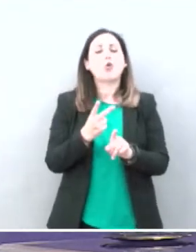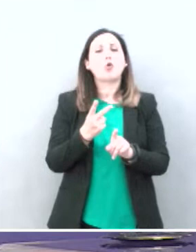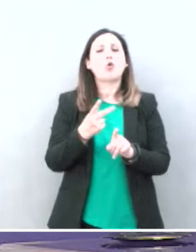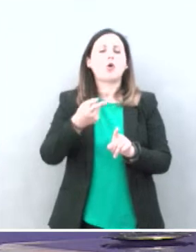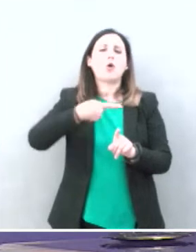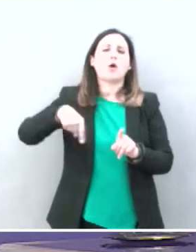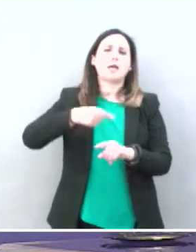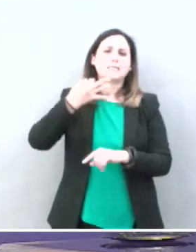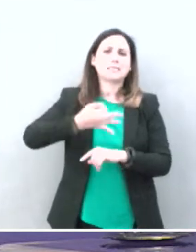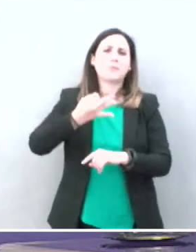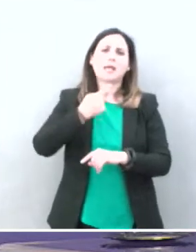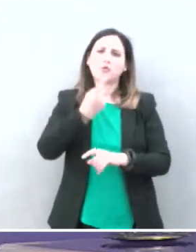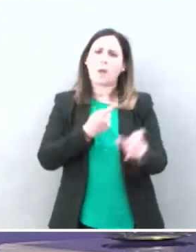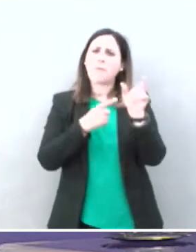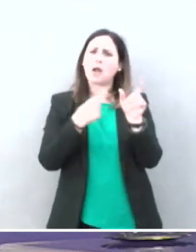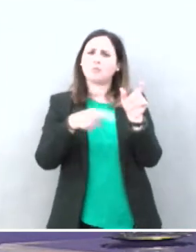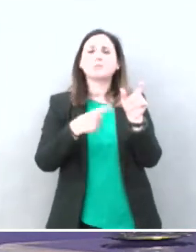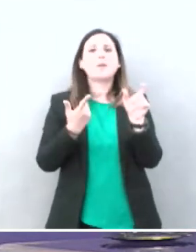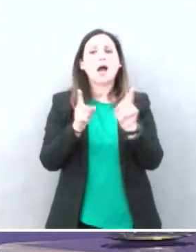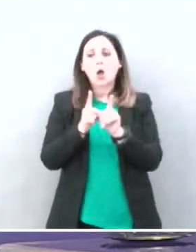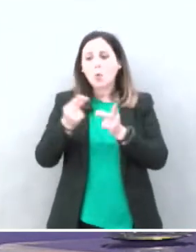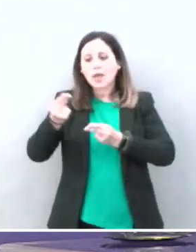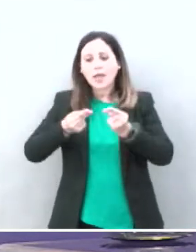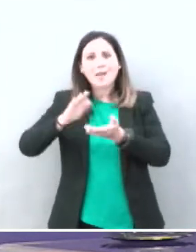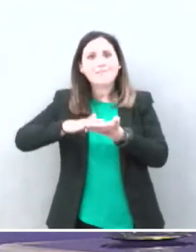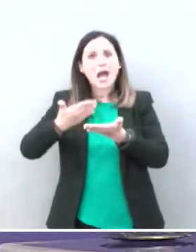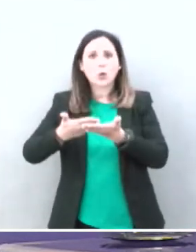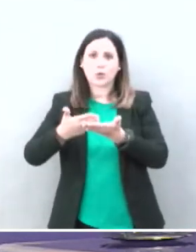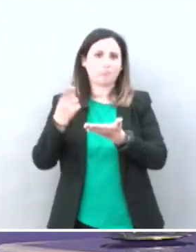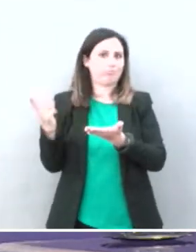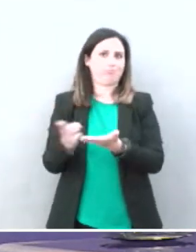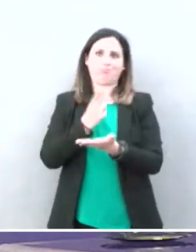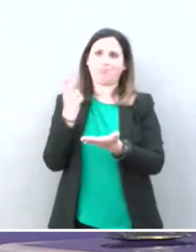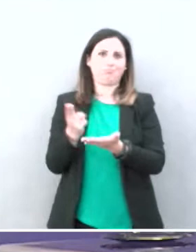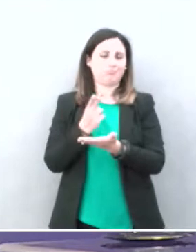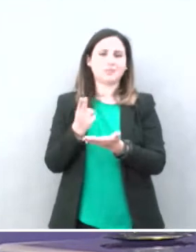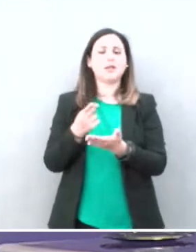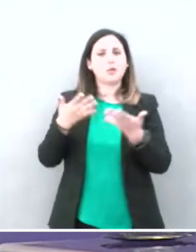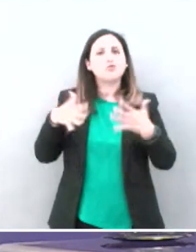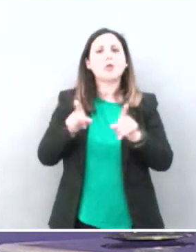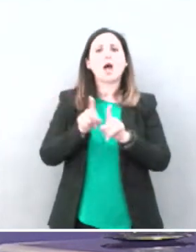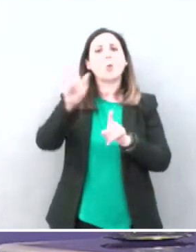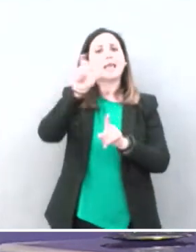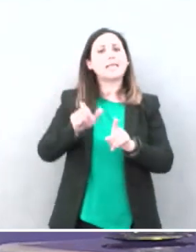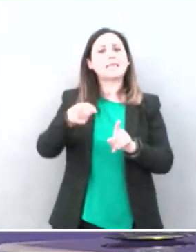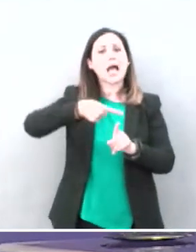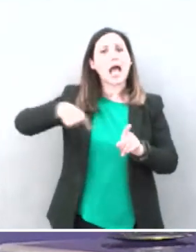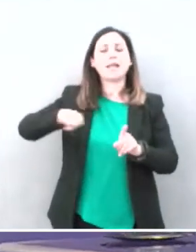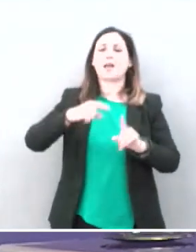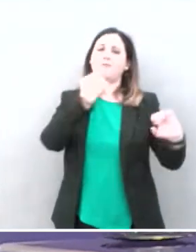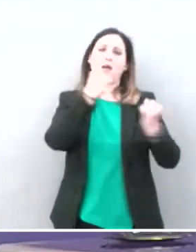economico difficilmente quantificabile, ma che ci contraddistingue. Allora, se partiamo da questa considerazione, se